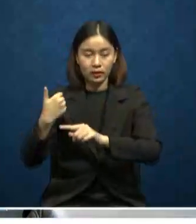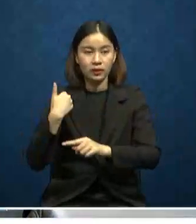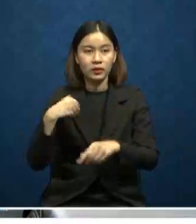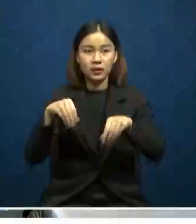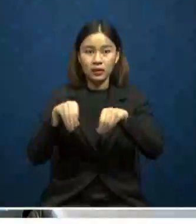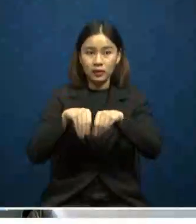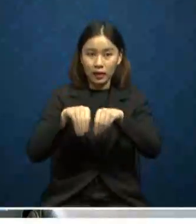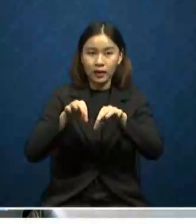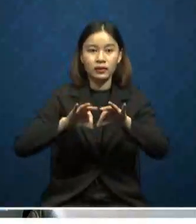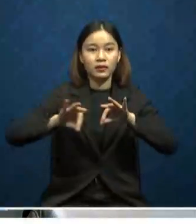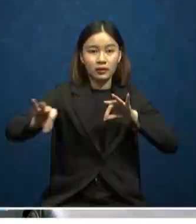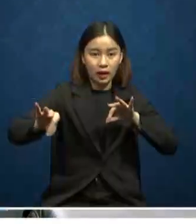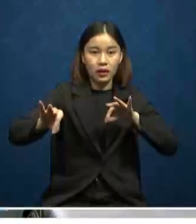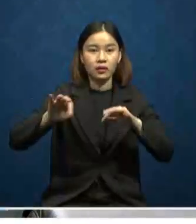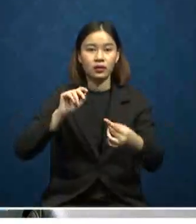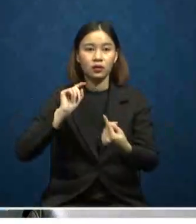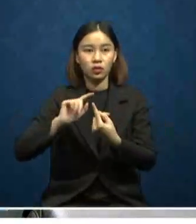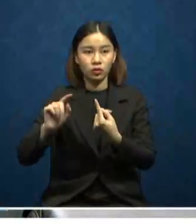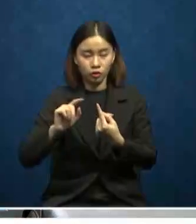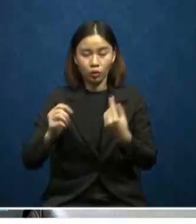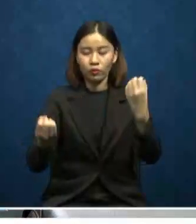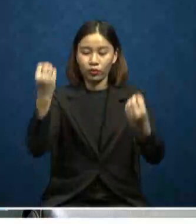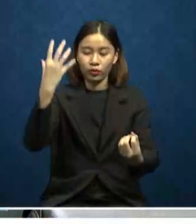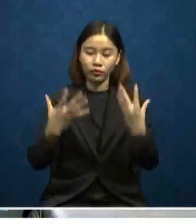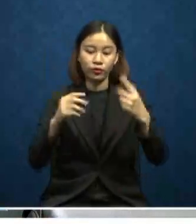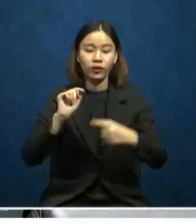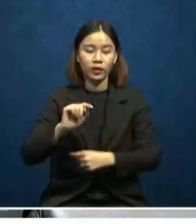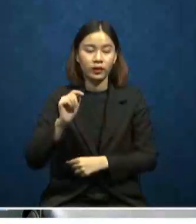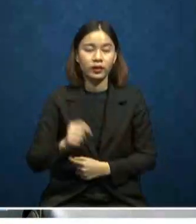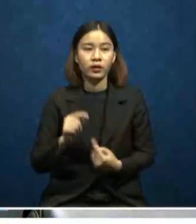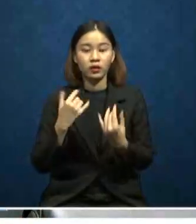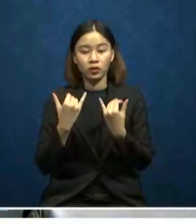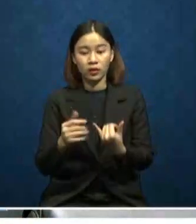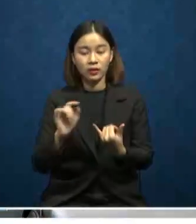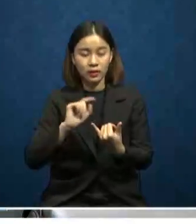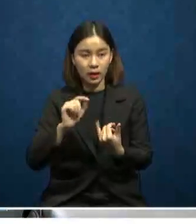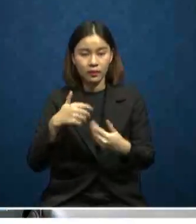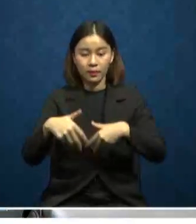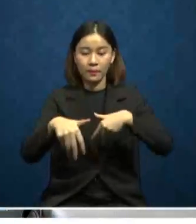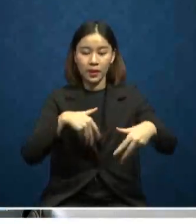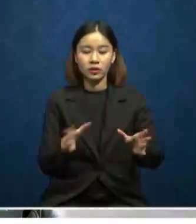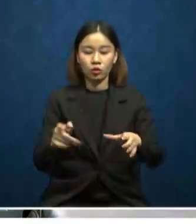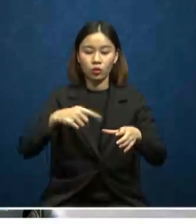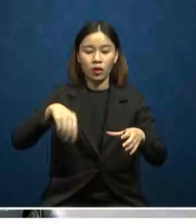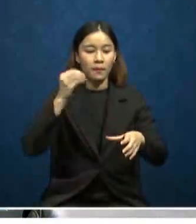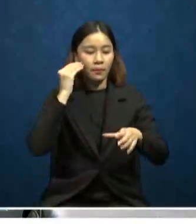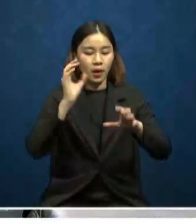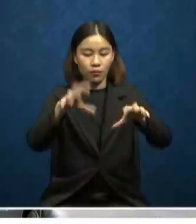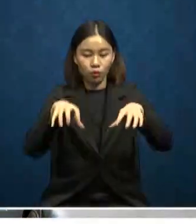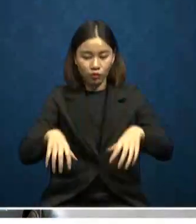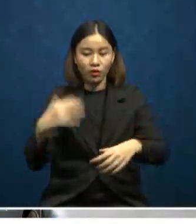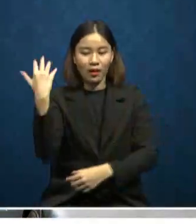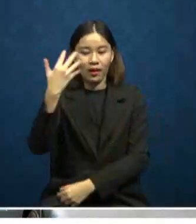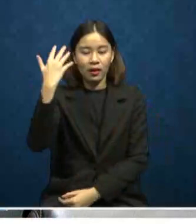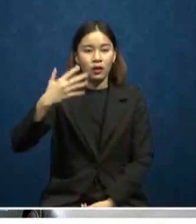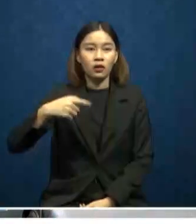ใกล้และไกลนะฮะจากแหล่งเหล่านี้นะครับในขณะเดียวกันที่พี่น้องประชาชนอาศัยอยู่ในสภาพอากาศ